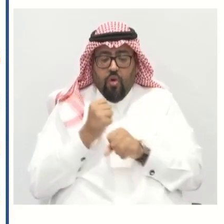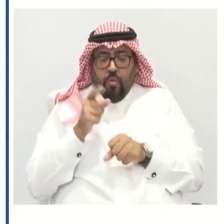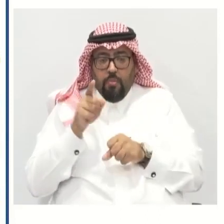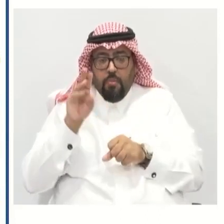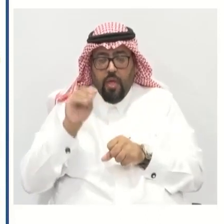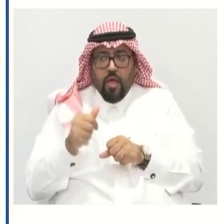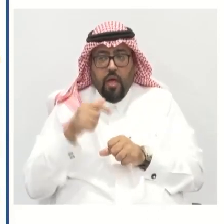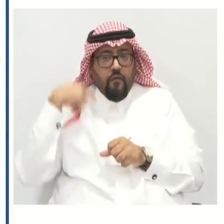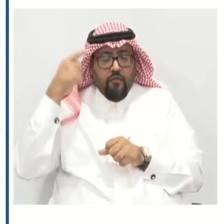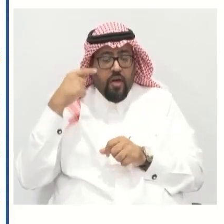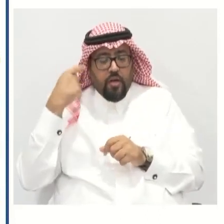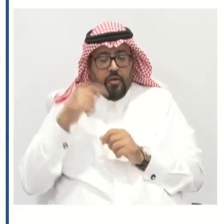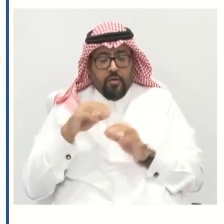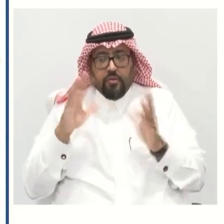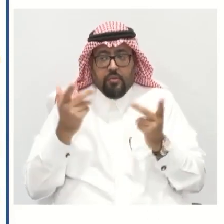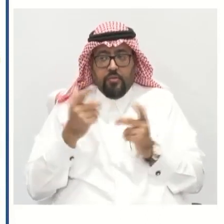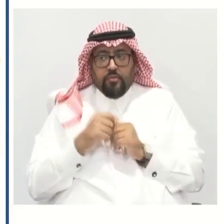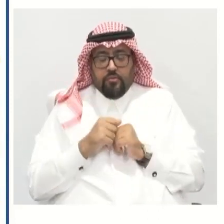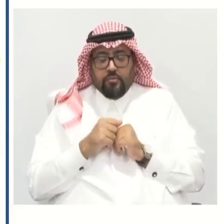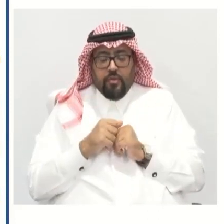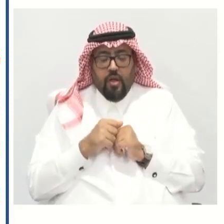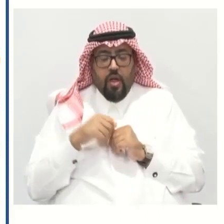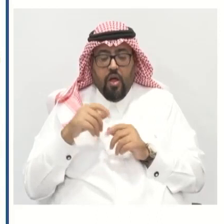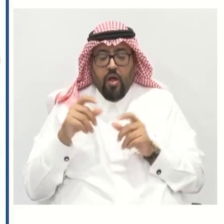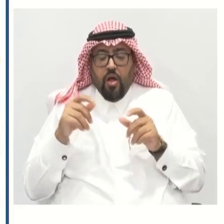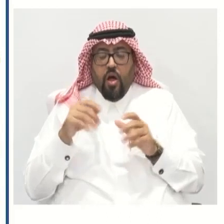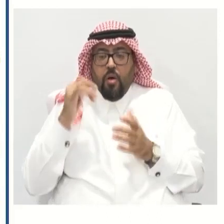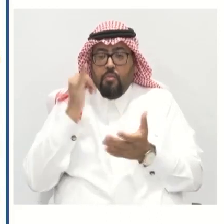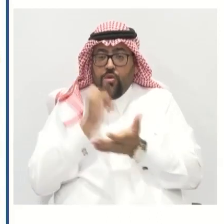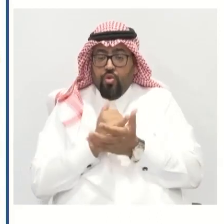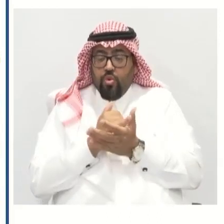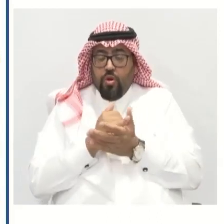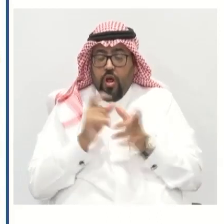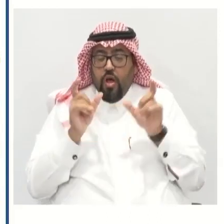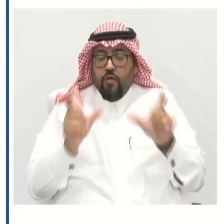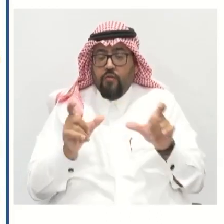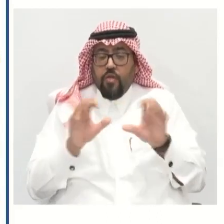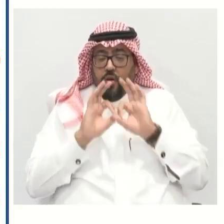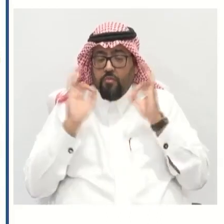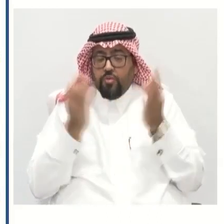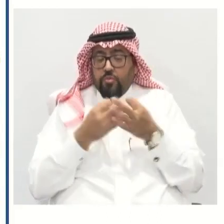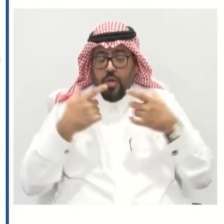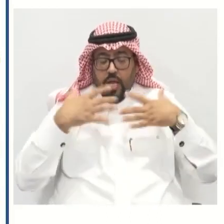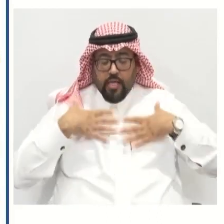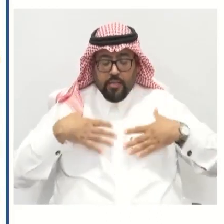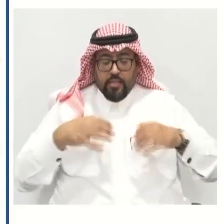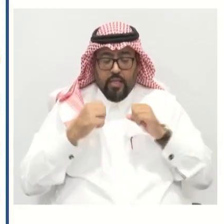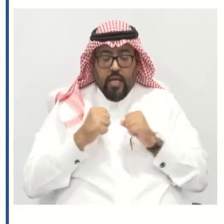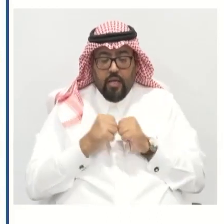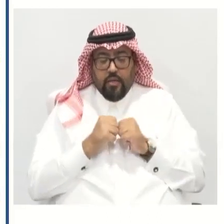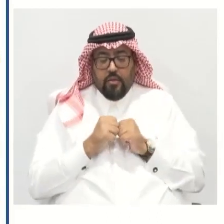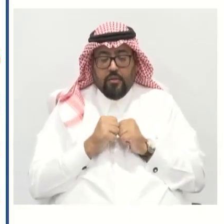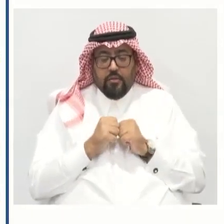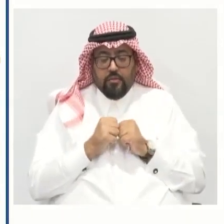اذا نفكر ونستنتج ما هي الاجهزه الحكوميه المسؤوله على حمايه المجتمع وصحه المواطنين